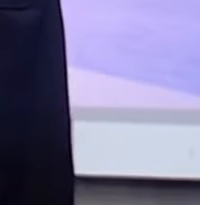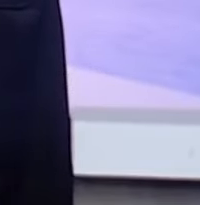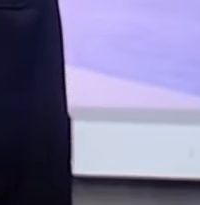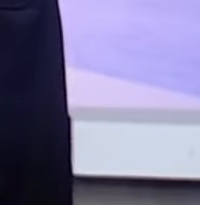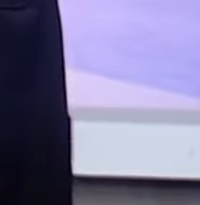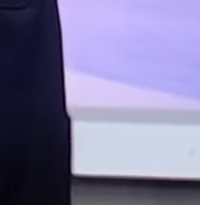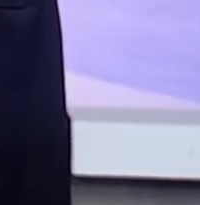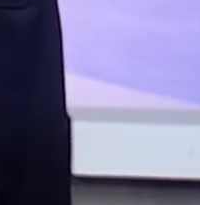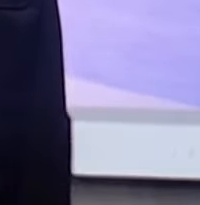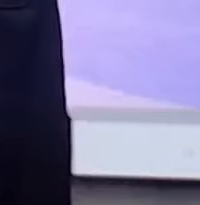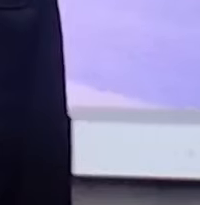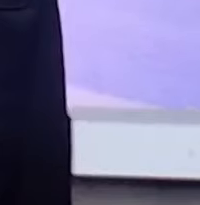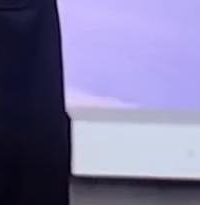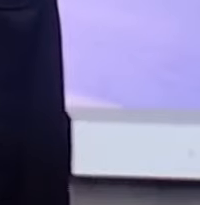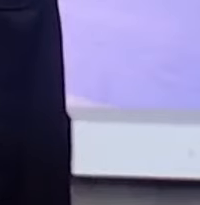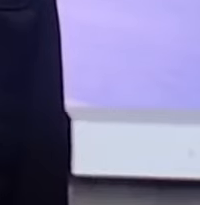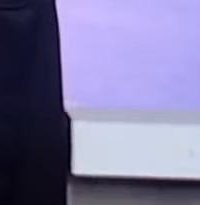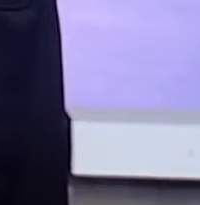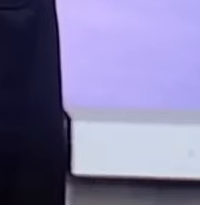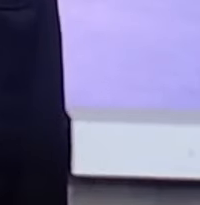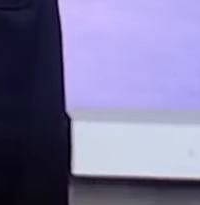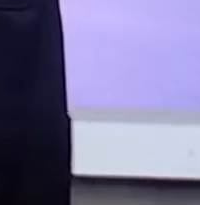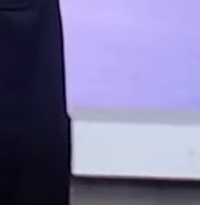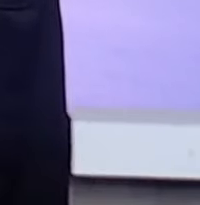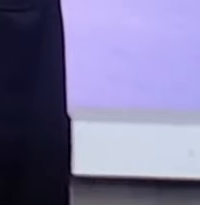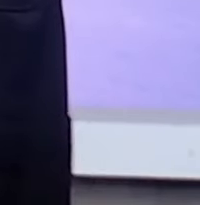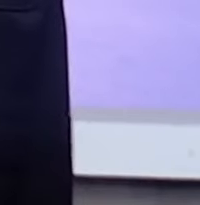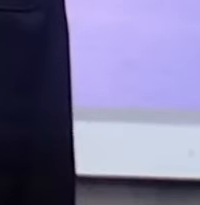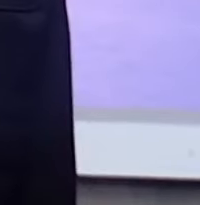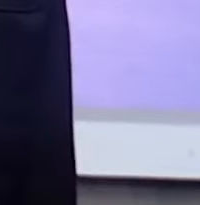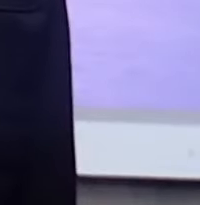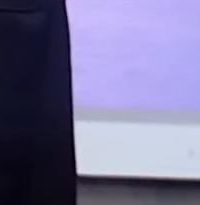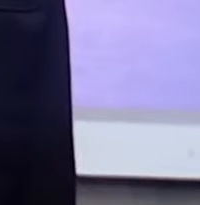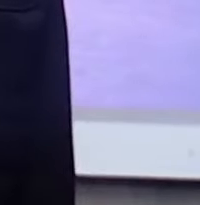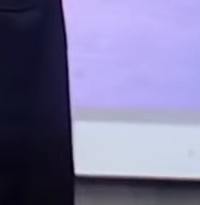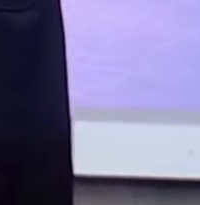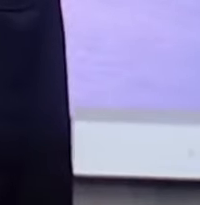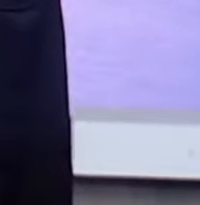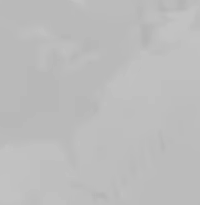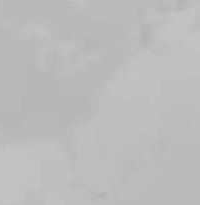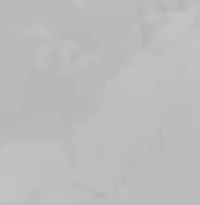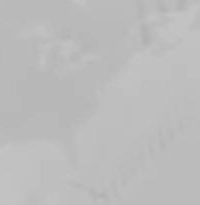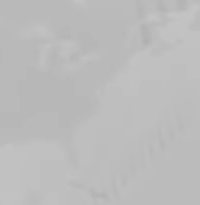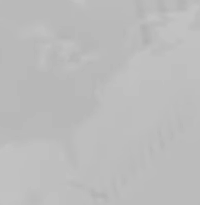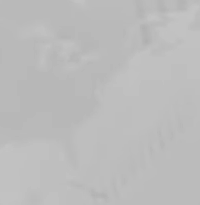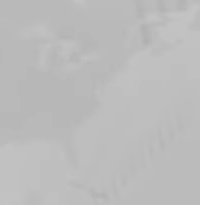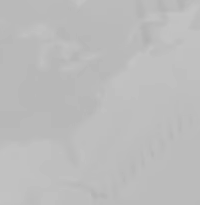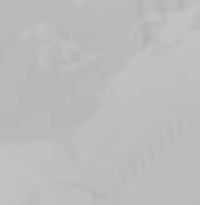samahan niyo kami sa GMA Pinoy TV at sa www.gmanews.tv.